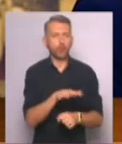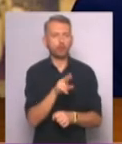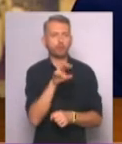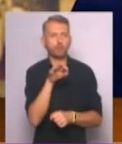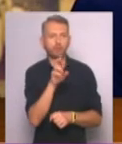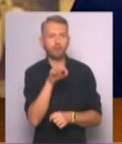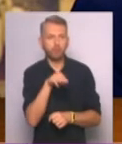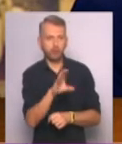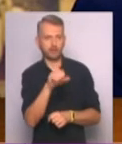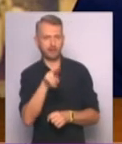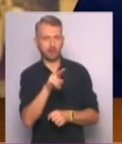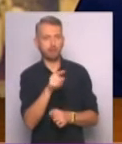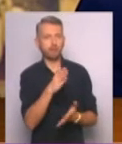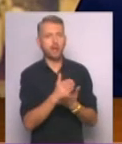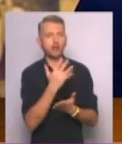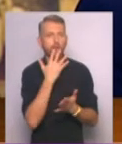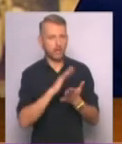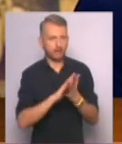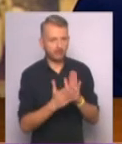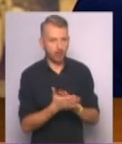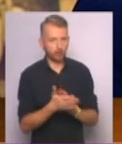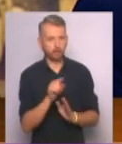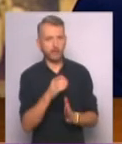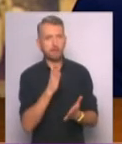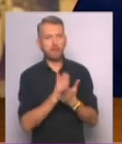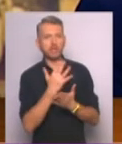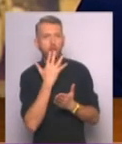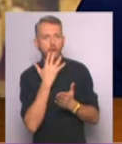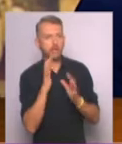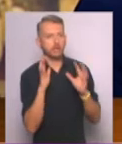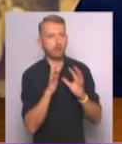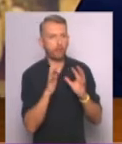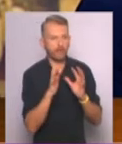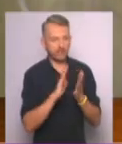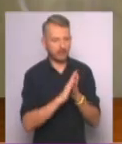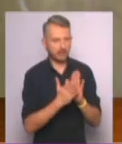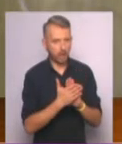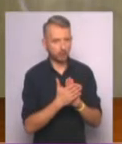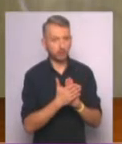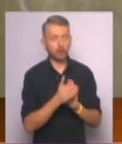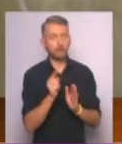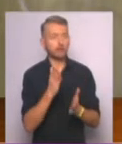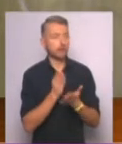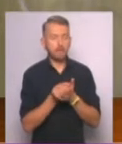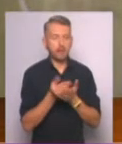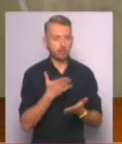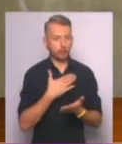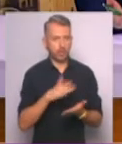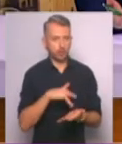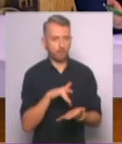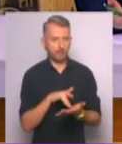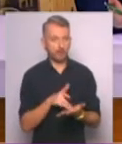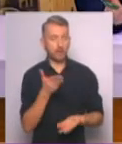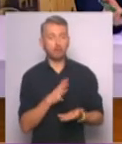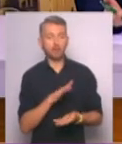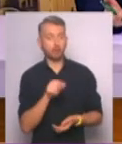є, має національний статус, який має національний заповідний статус, який є дійсно перлиною нашого міста. Якби не